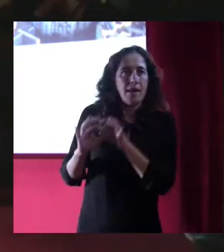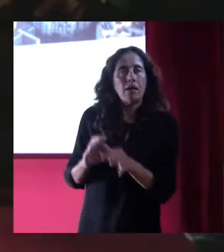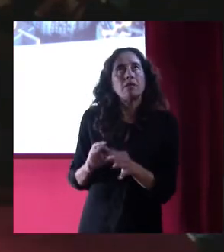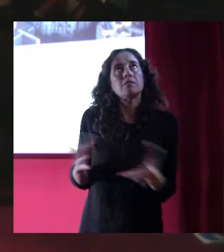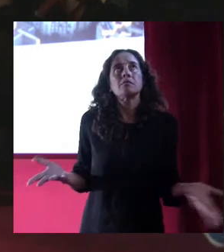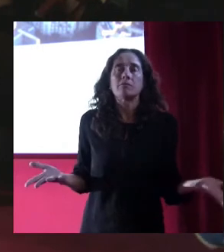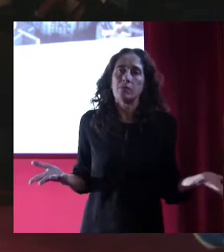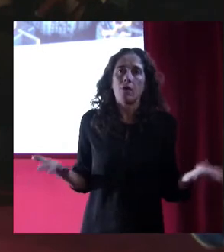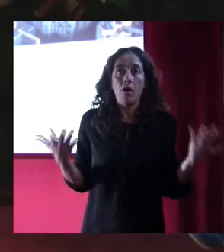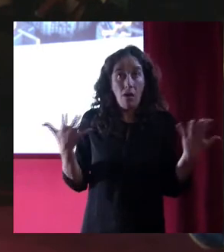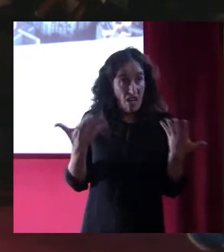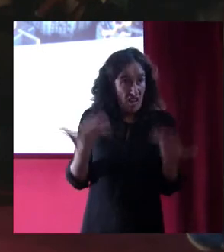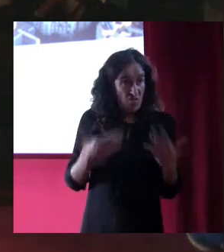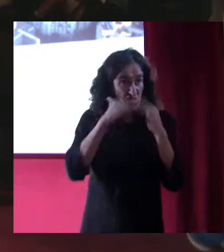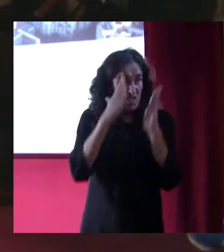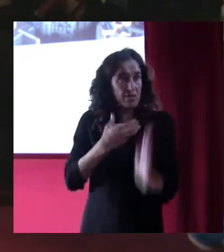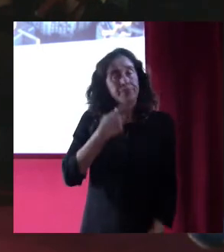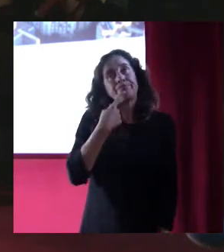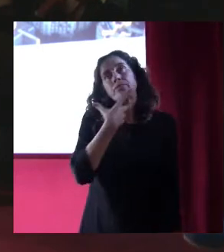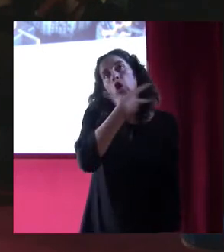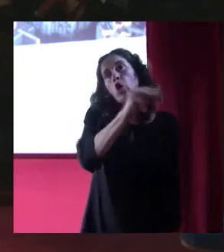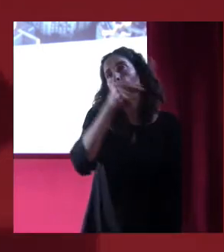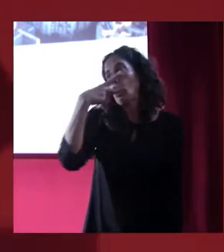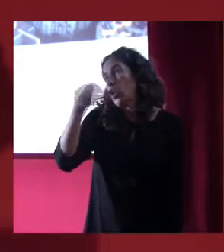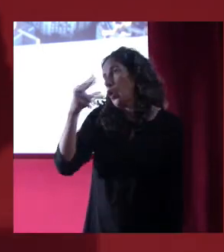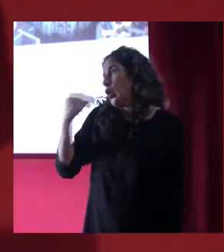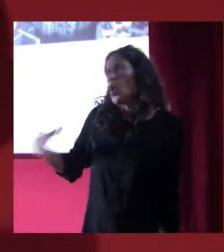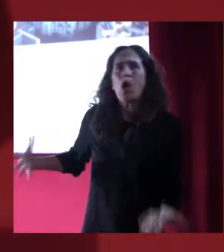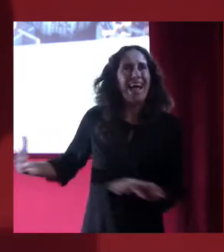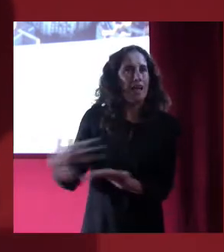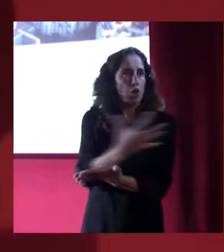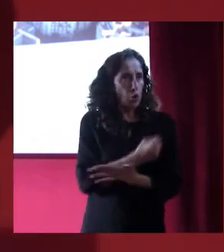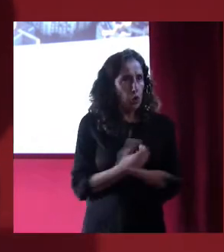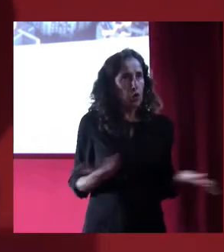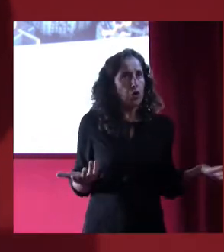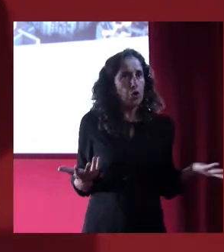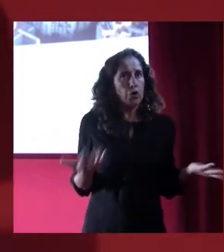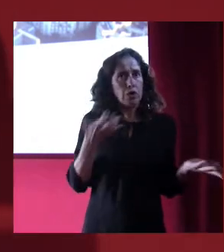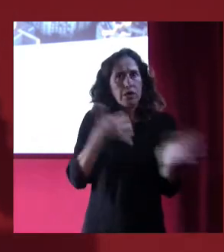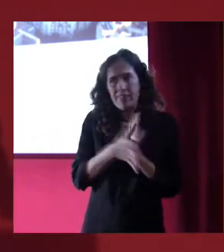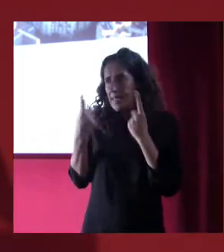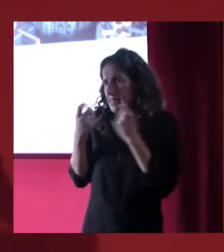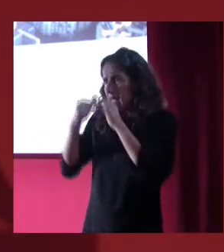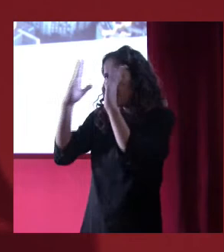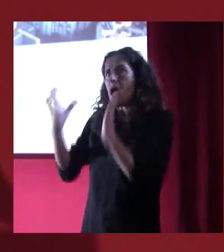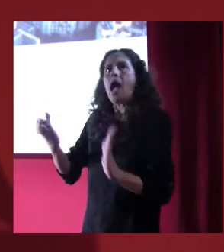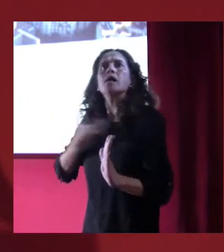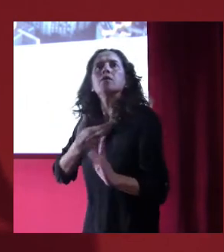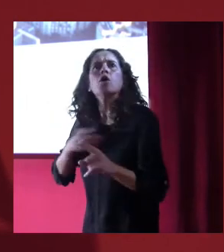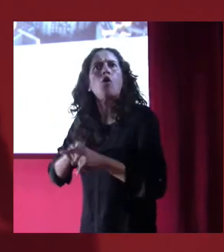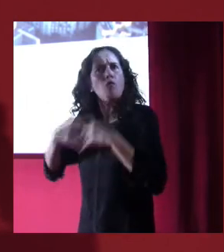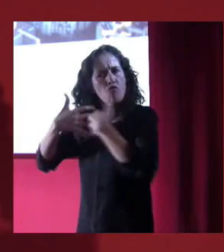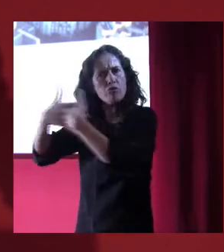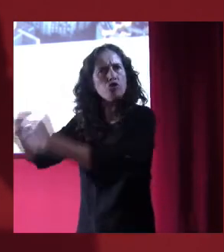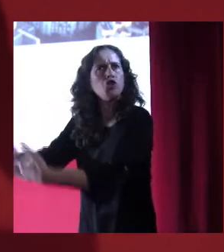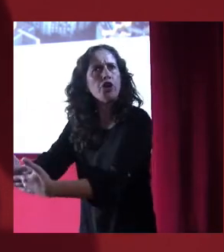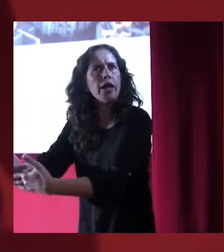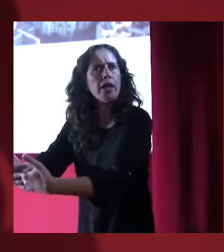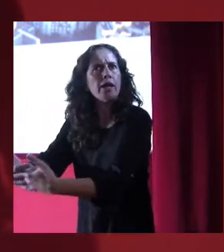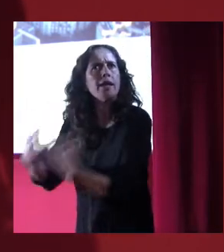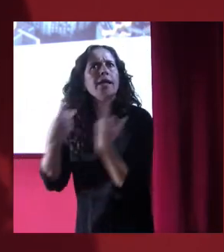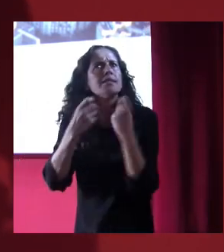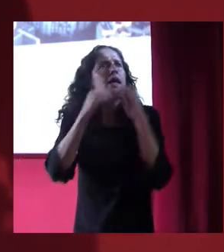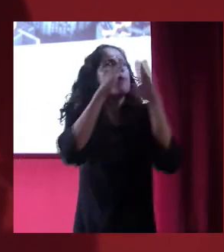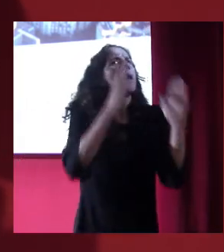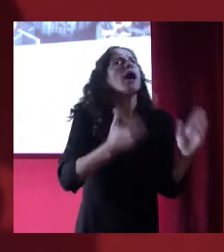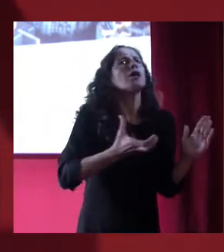sempre no a tot? Us imagineu si tinguéssim un ajuntament eficient en lloc de ser un coll d'ampolla? Us imagineu si